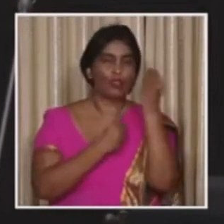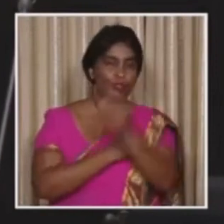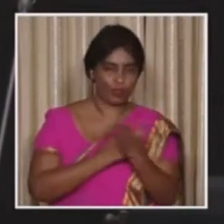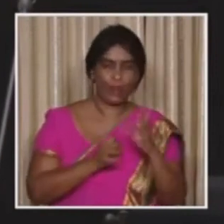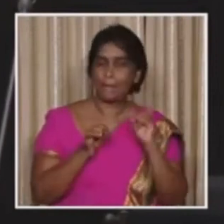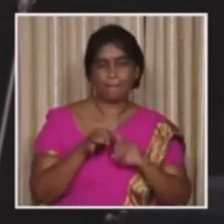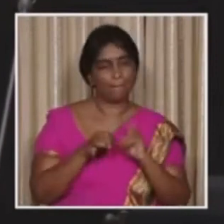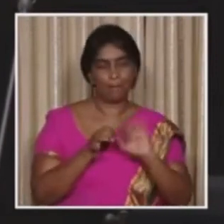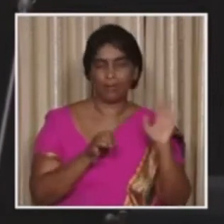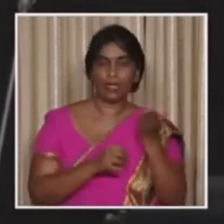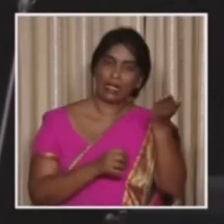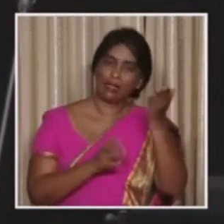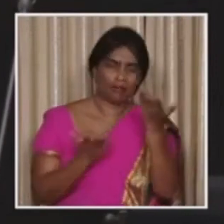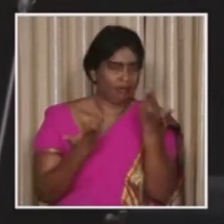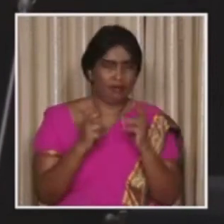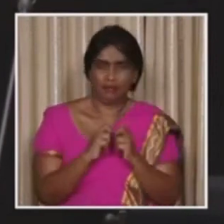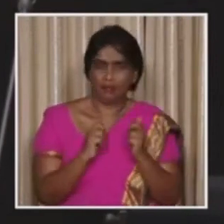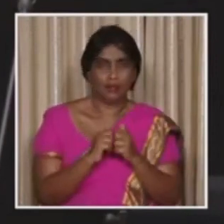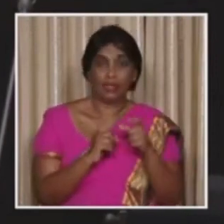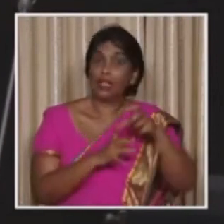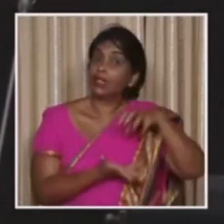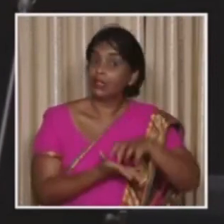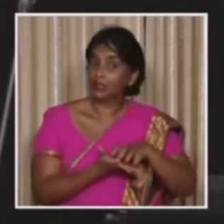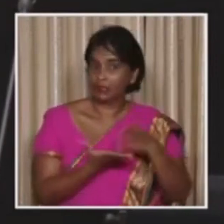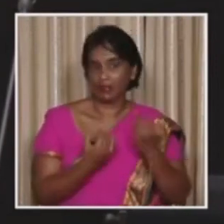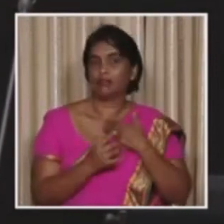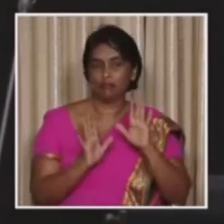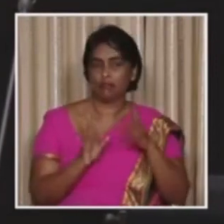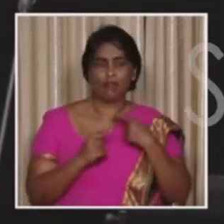නැහැ. ඒක ප්‍රශ්නයක් නැහැ. ඔබතුමා ඉල්ලන එකක් ඉල්ල ගන්න අපේ දිස්ත්‍රික්කයට හම්බුණා. ඉතින් අපි මේ පිළිබඳ විරෝධතාවයක් නැහැ.